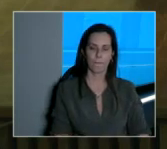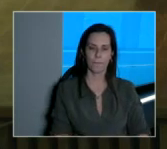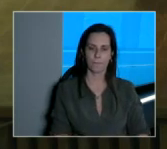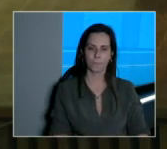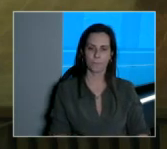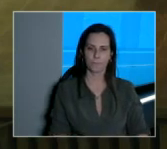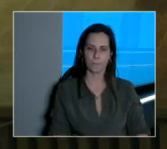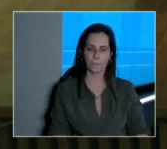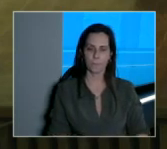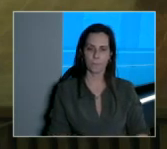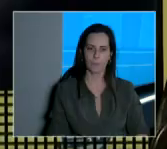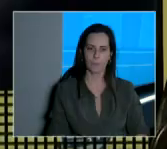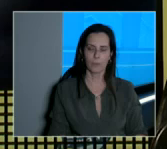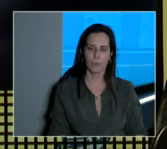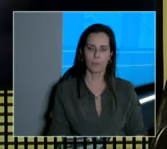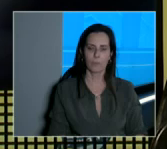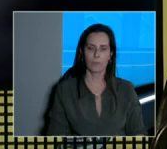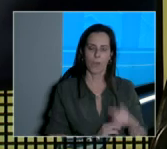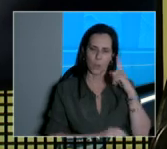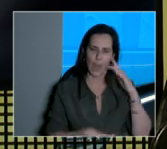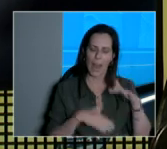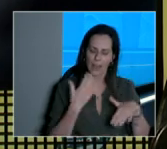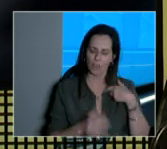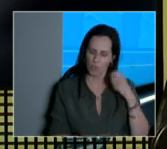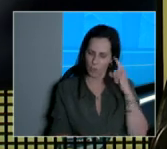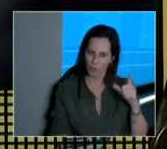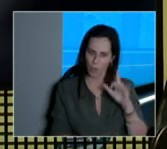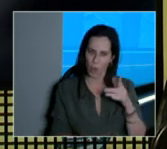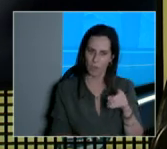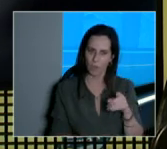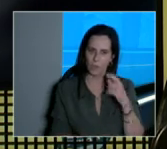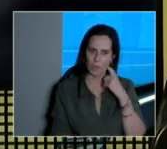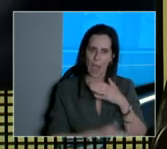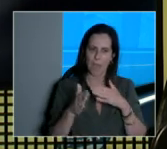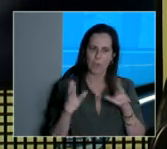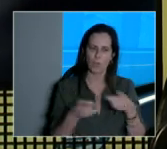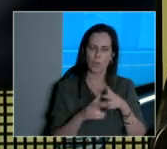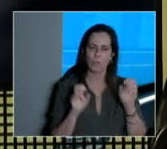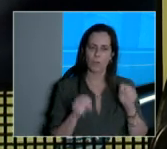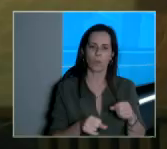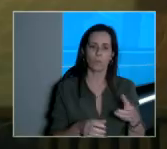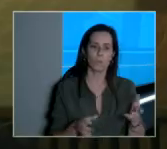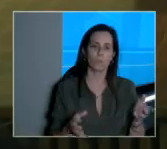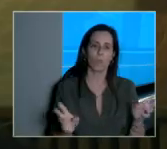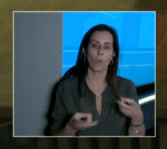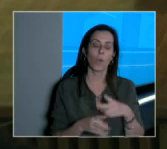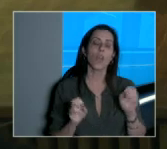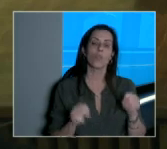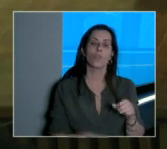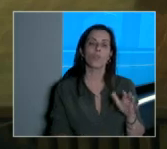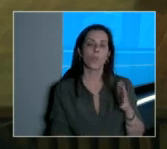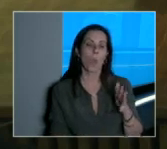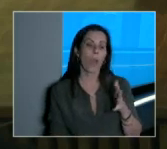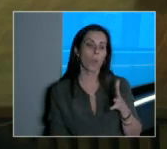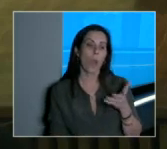לבוא. זה בכלל לא עניינו. ובית, אתה יודע, לאט לאט שאני שומע אותך, אני חושב שיכול להיות שהימין פשוט לא מסוגל לשלוט. יכול להיות, יכול